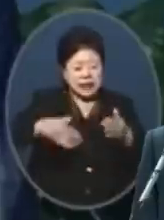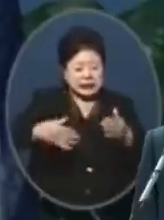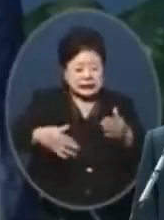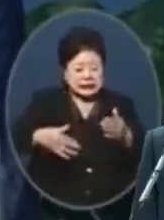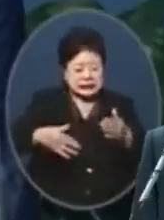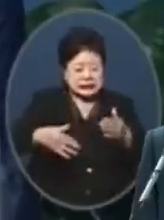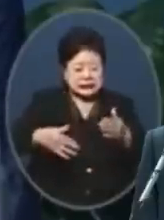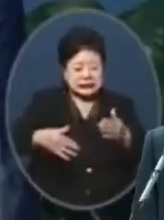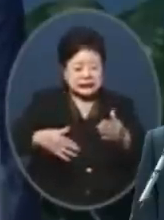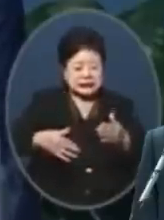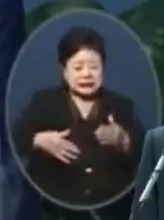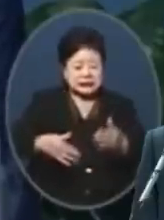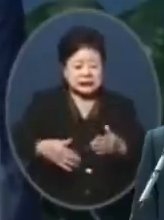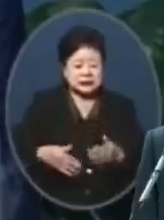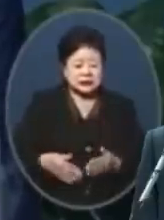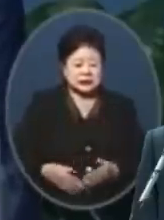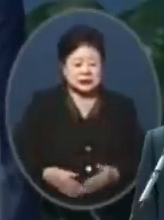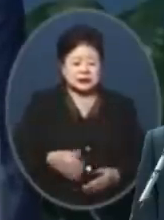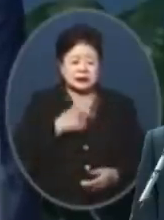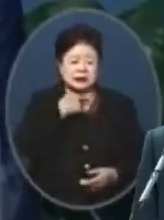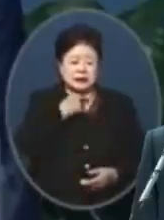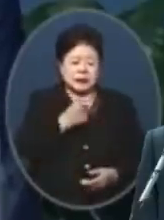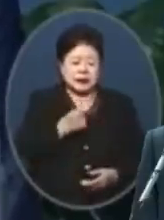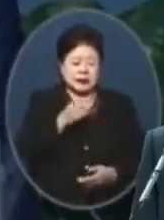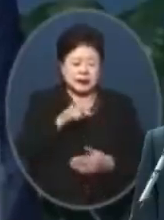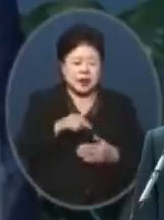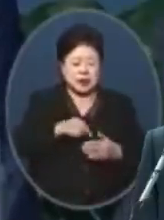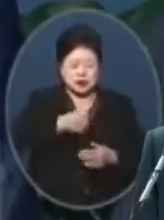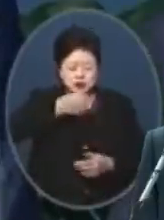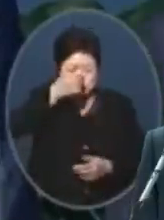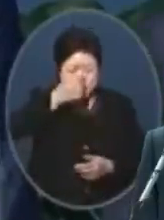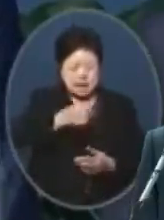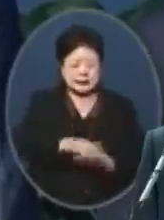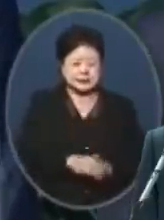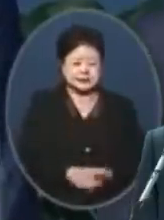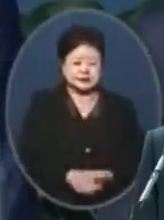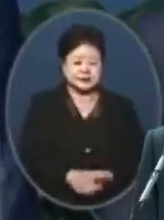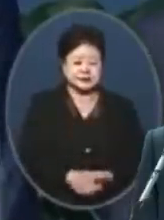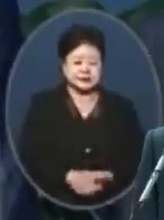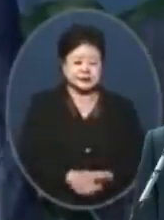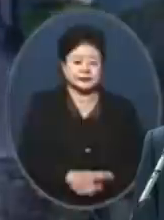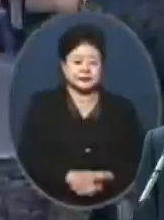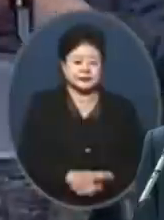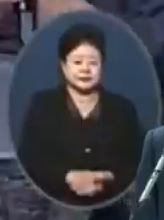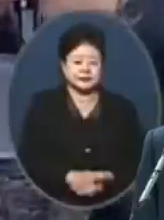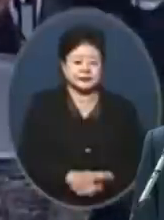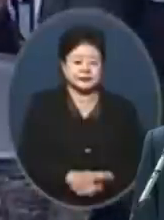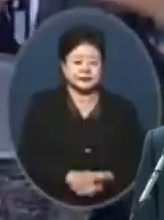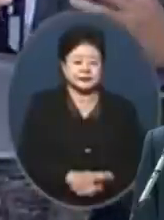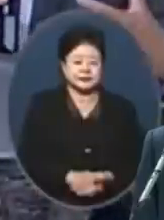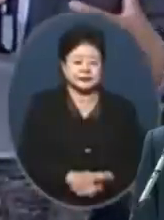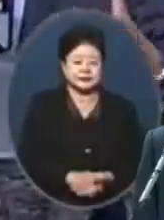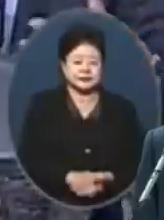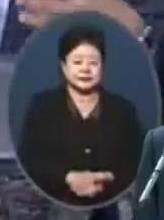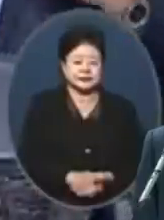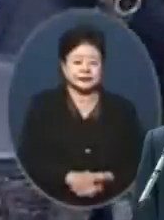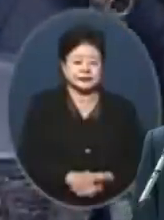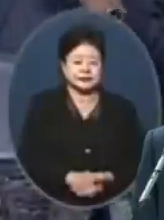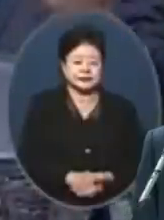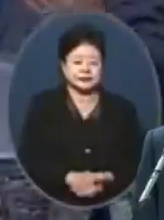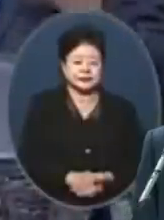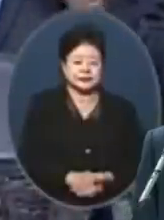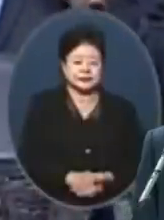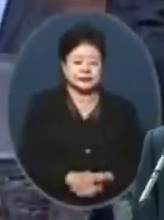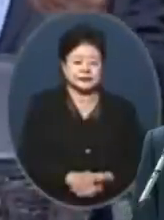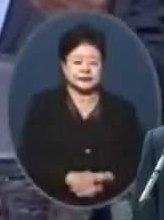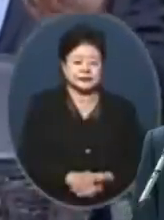것을 바라는 마음이 꿈인 것입니다. So a dreamer is a person who is dreaming and believing in things that